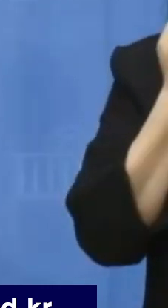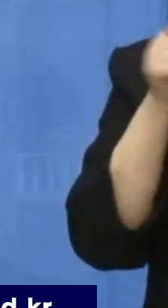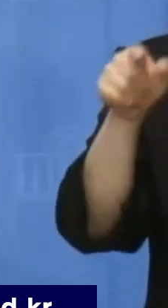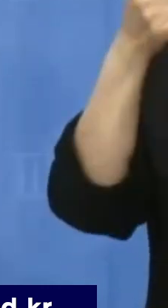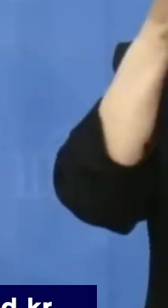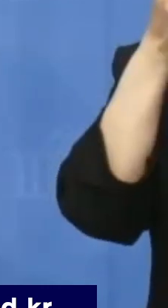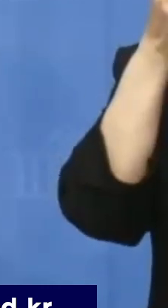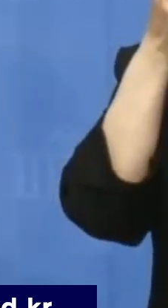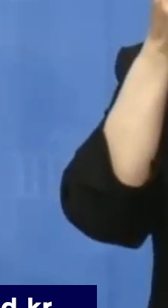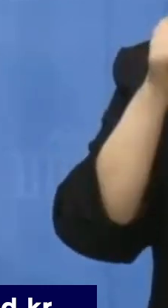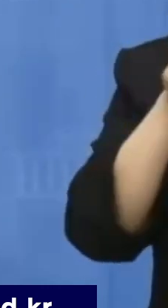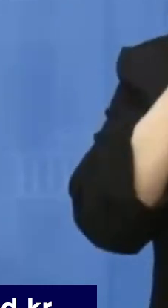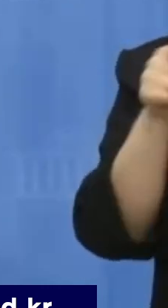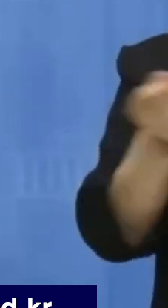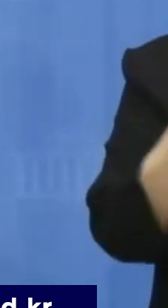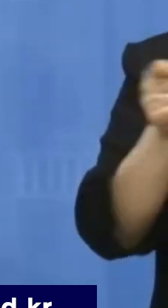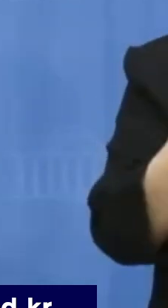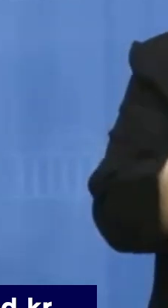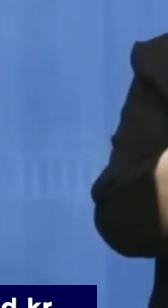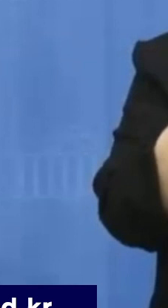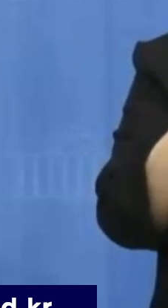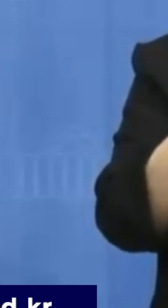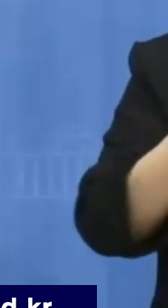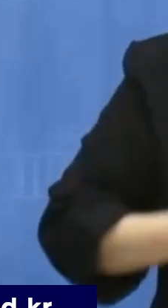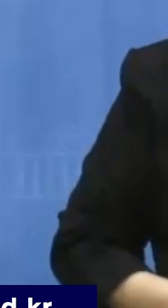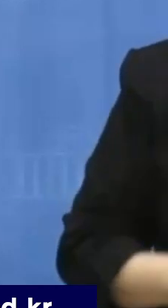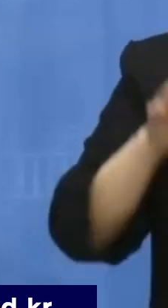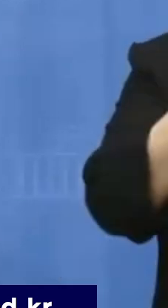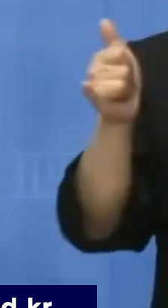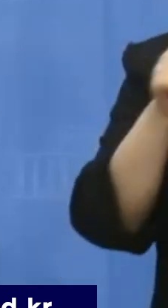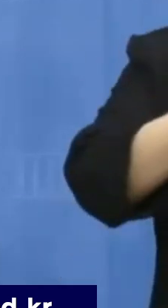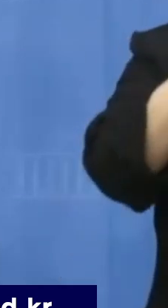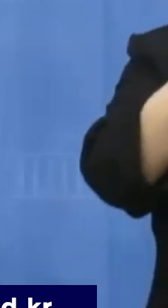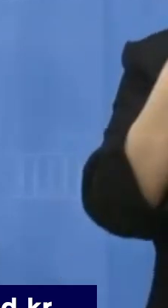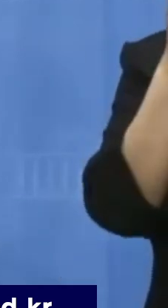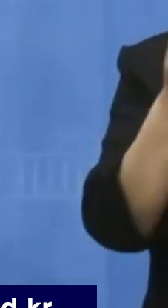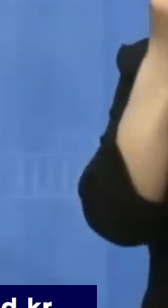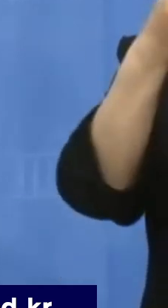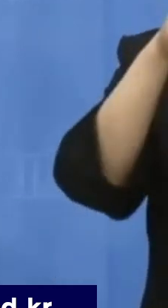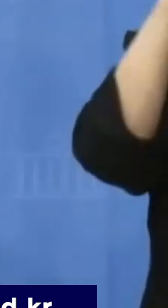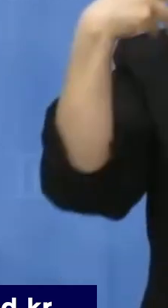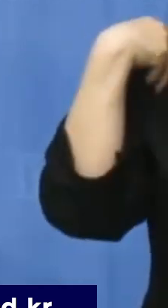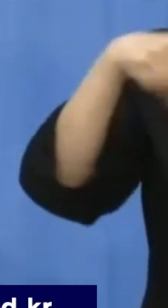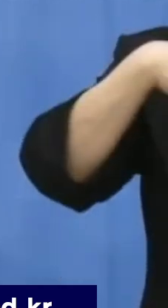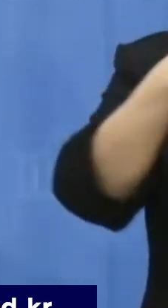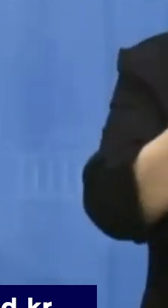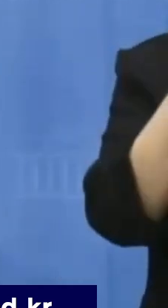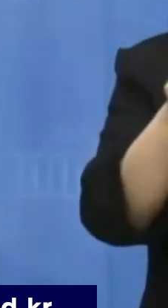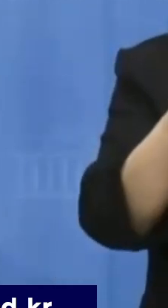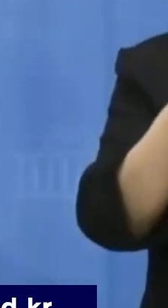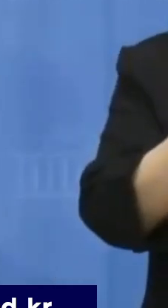불변입니까? 국민이 선출한 새 정권이 국민의 눈높이에 맞춰 위법적 관행을